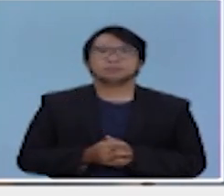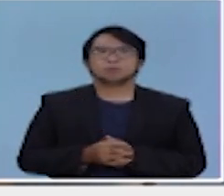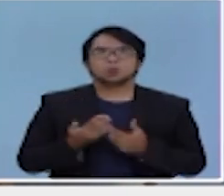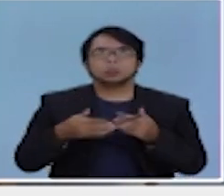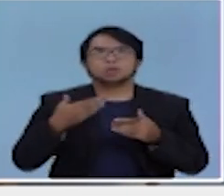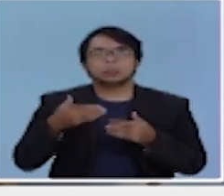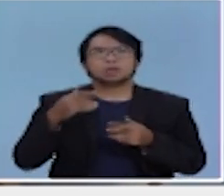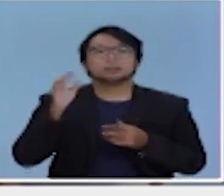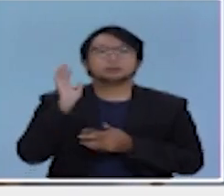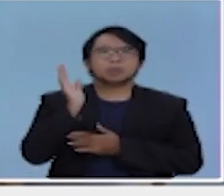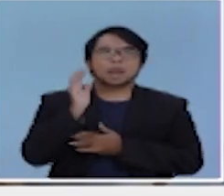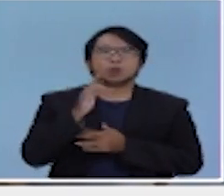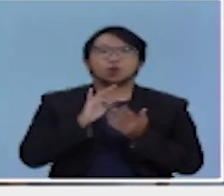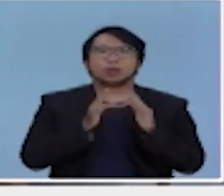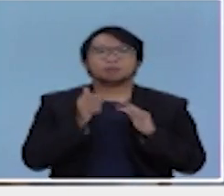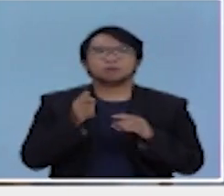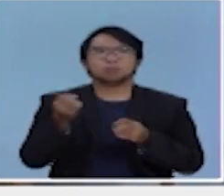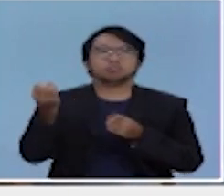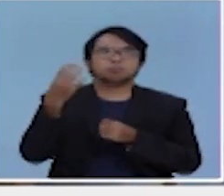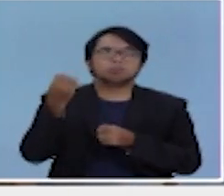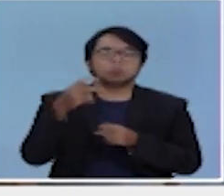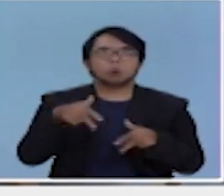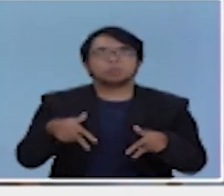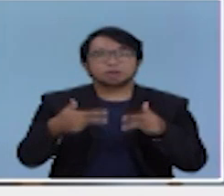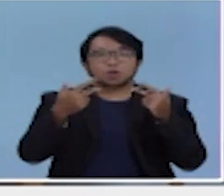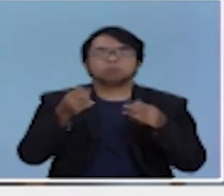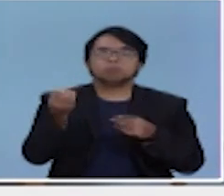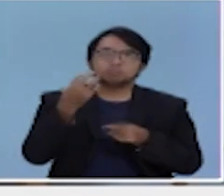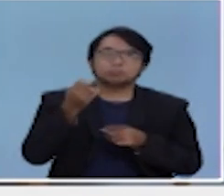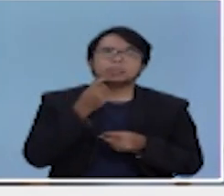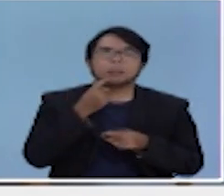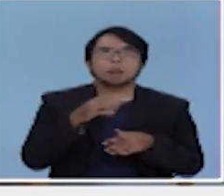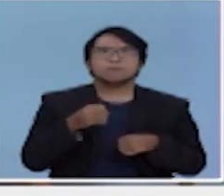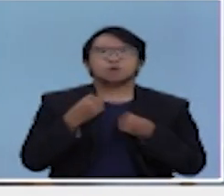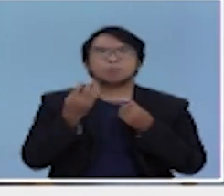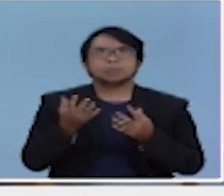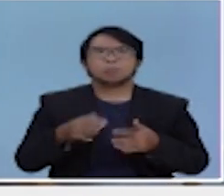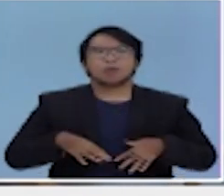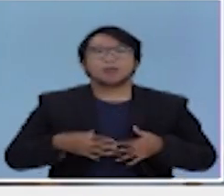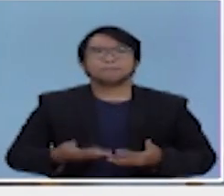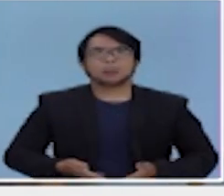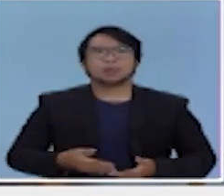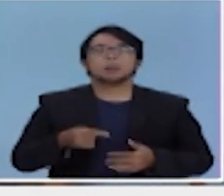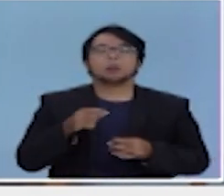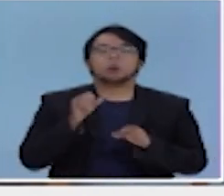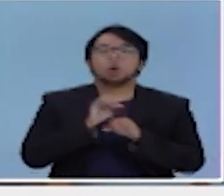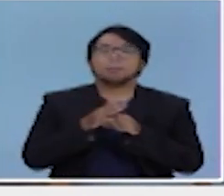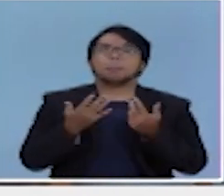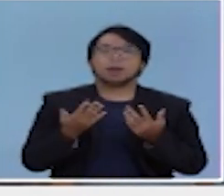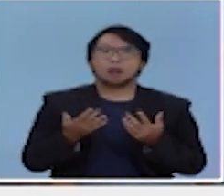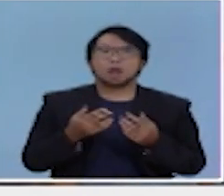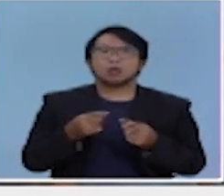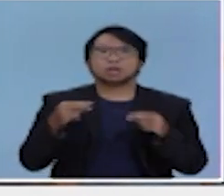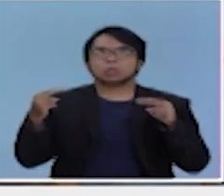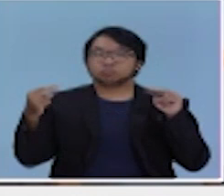paling dapetin kayak info-info terupdate untuk masa-masa kehamilan di masa panitianya aku bisa udah itu fish Dedek